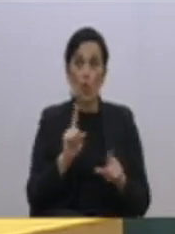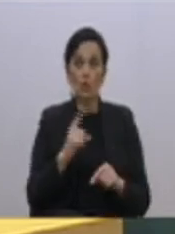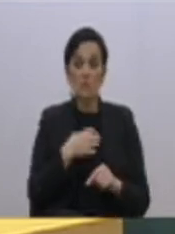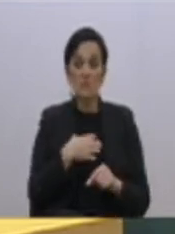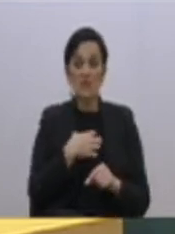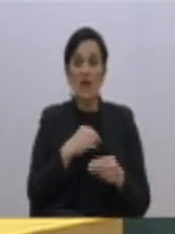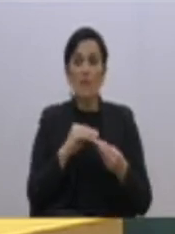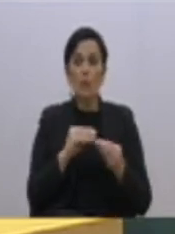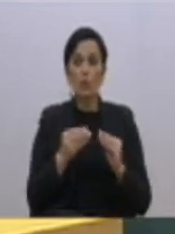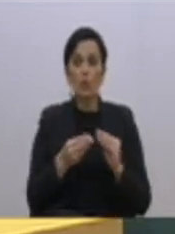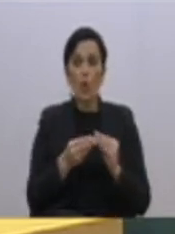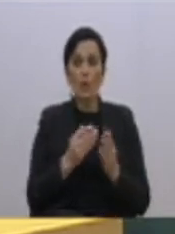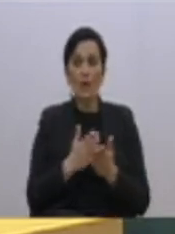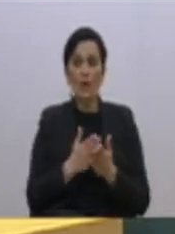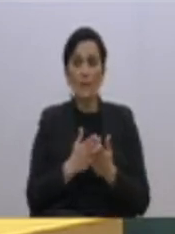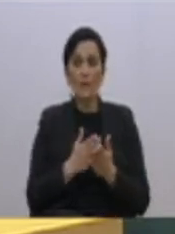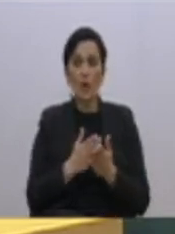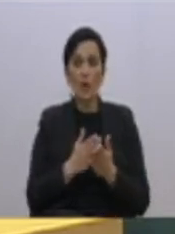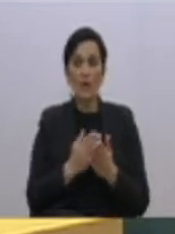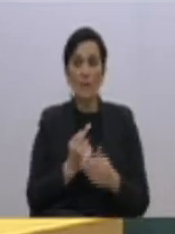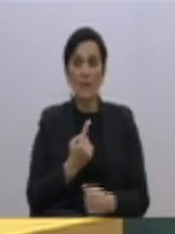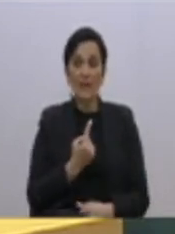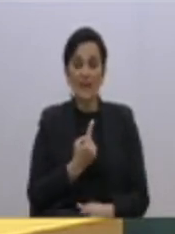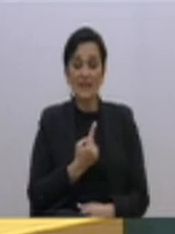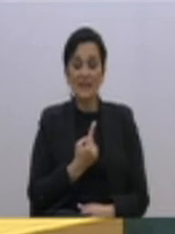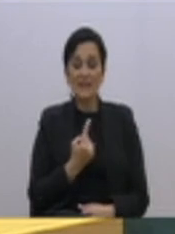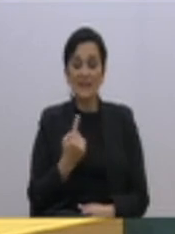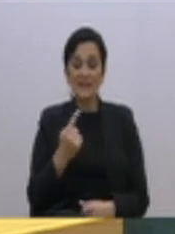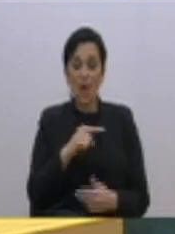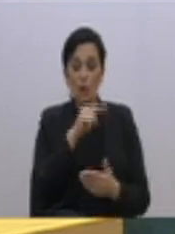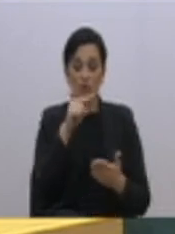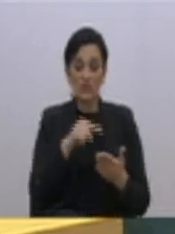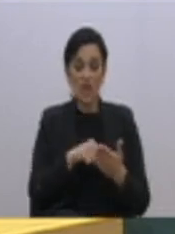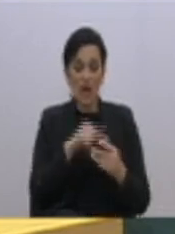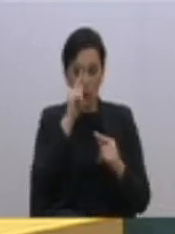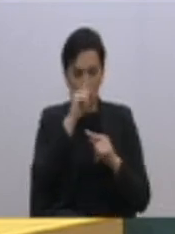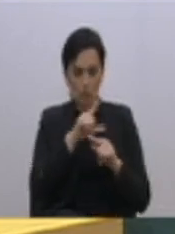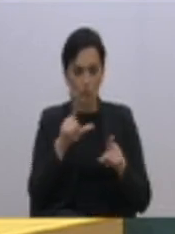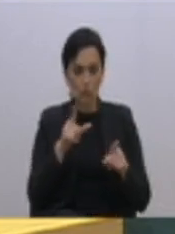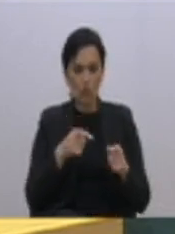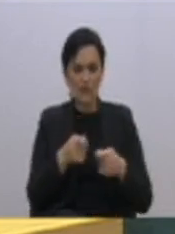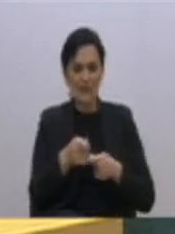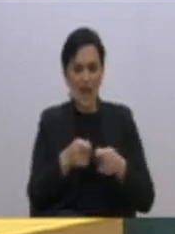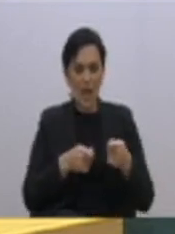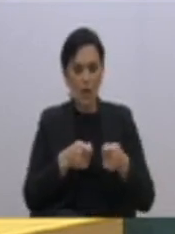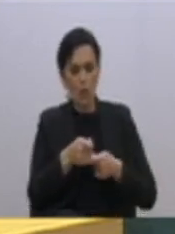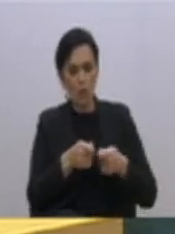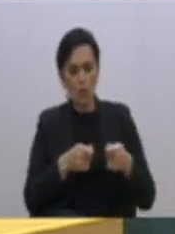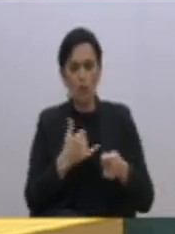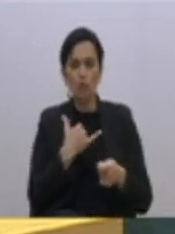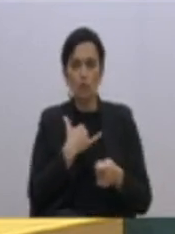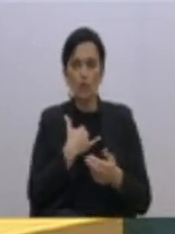მთავარი პრობლემა არის, რომ თითოეული საკითხი ამ სკოლის არის რეგულირებული. Ჩვენ